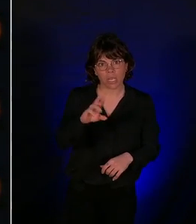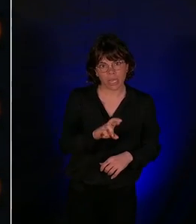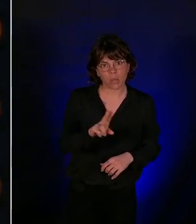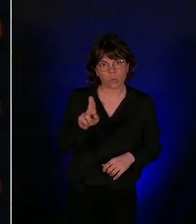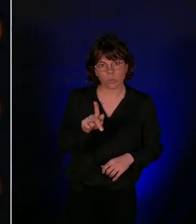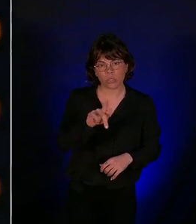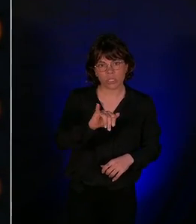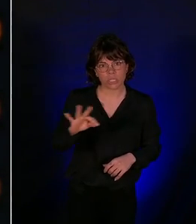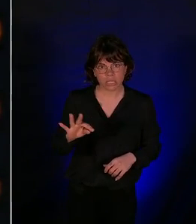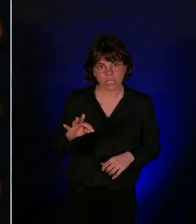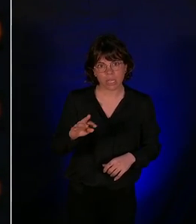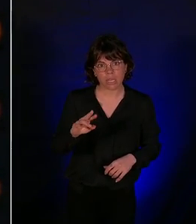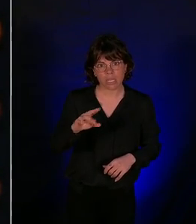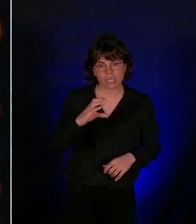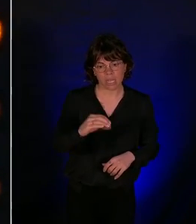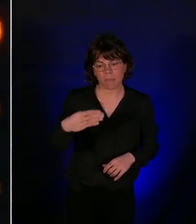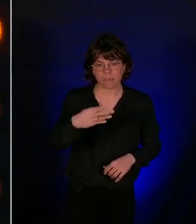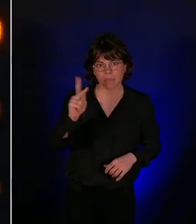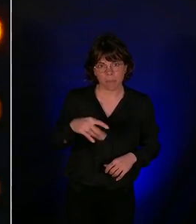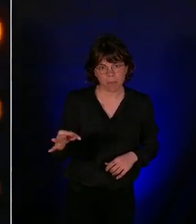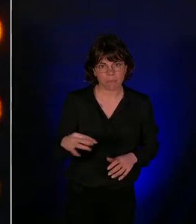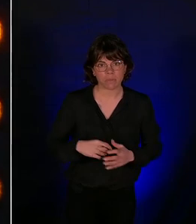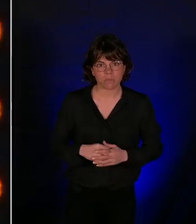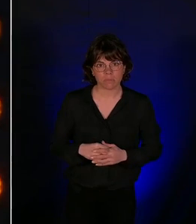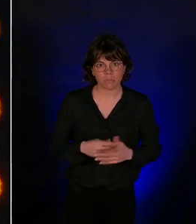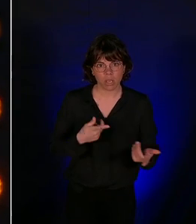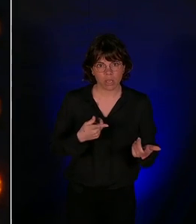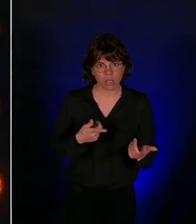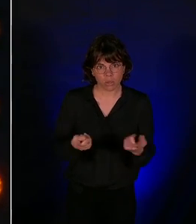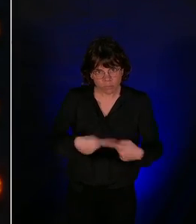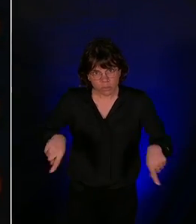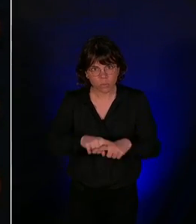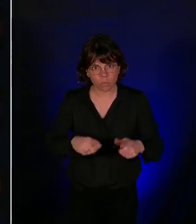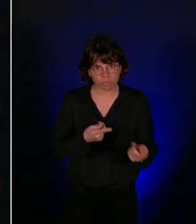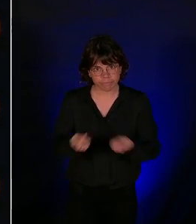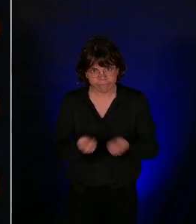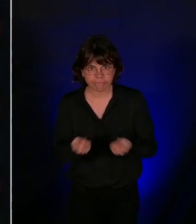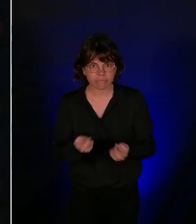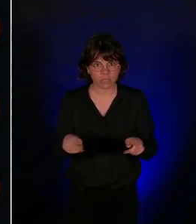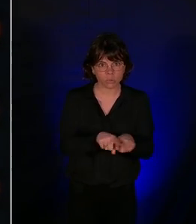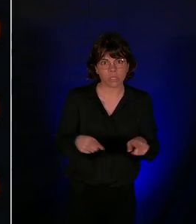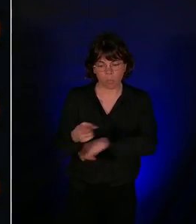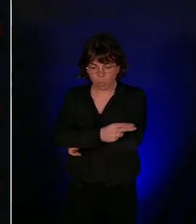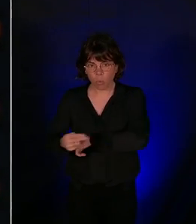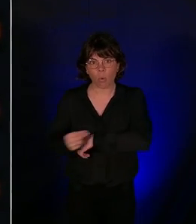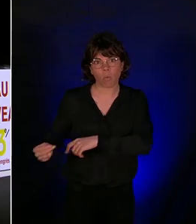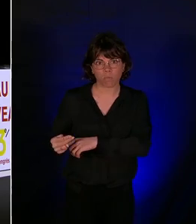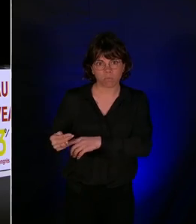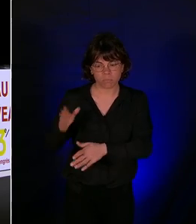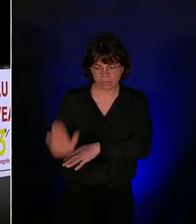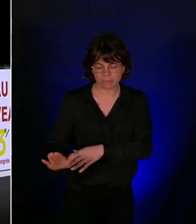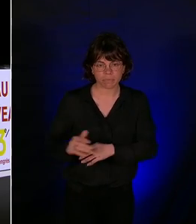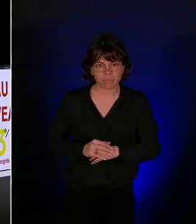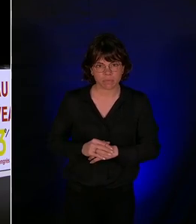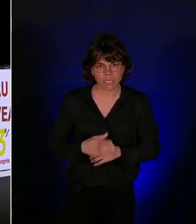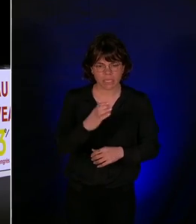ugic cntpep de la commission exécutive confédérale et du bureau confédéral la